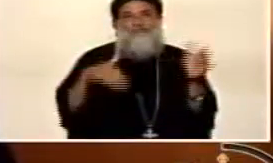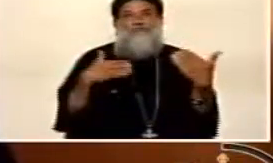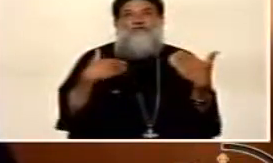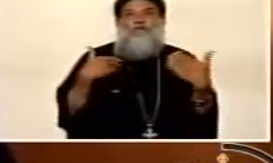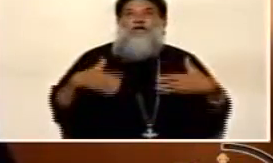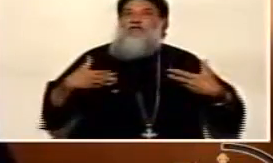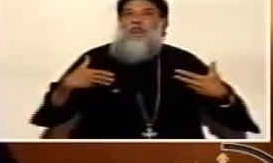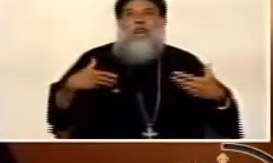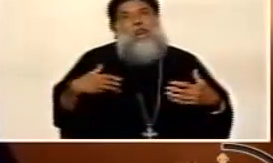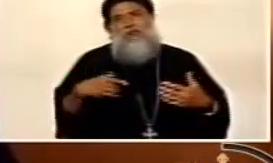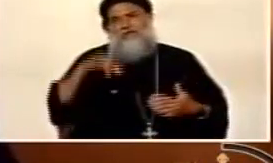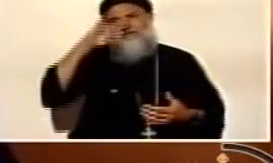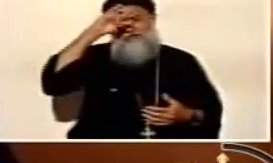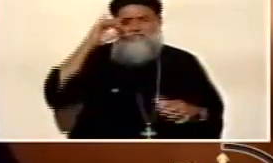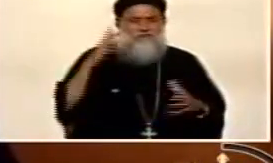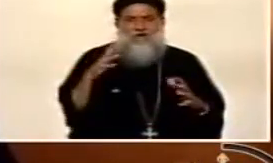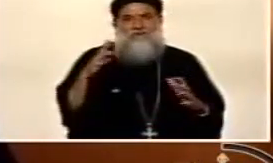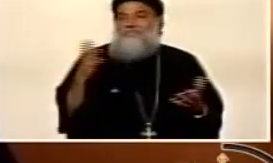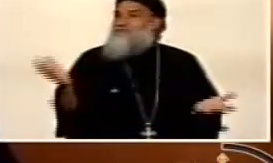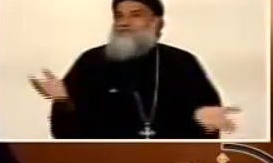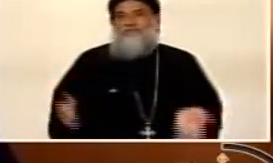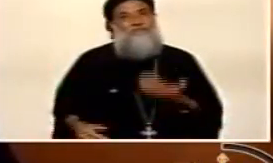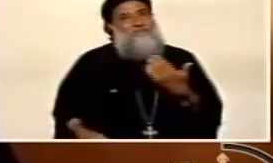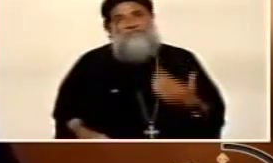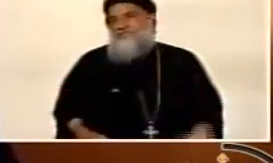تفرحوا بهذا، بمعنى أنه